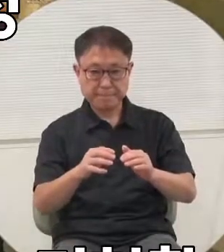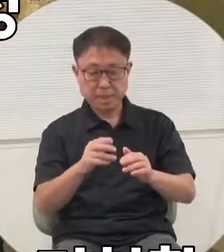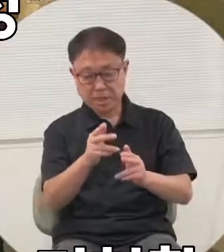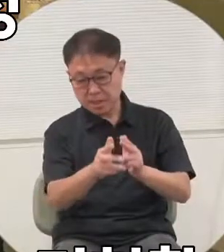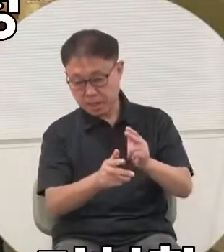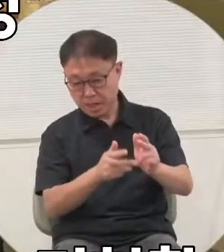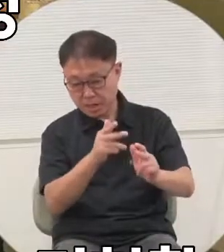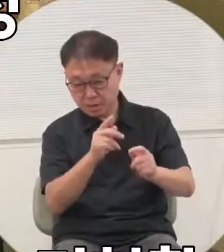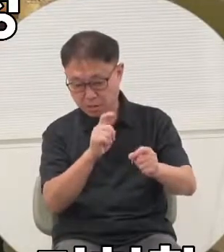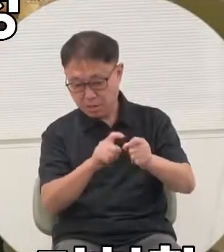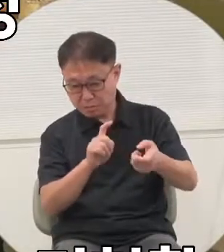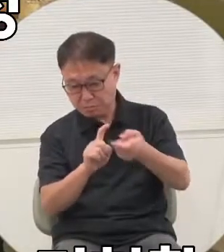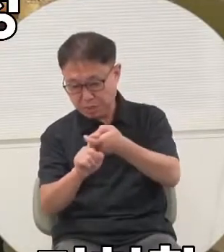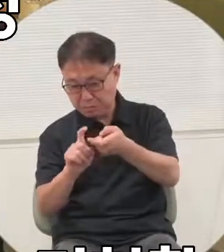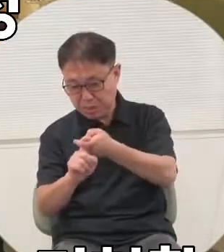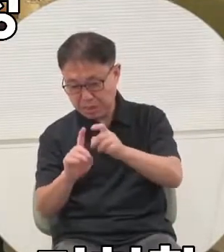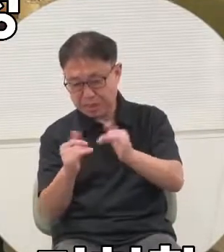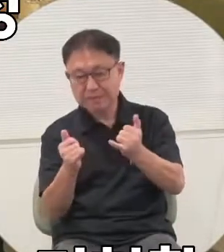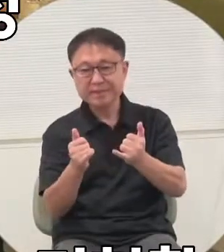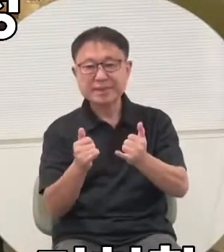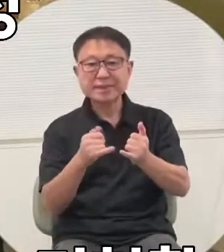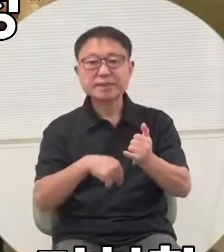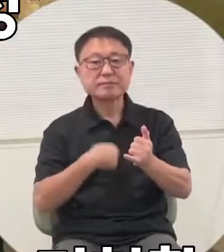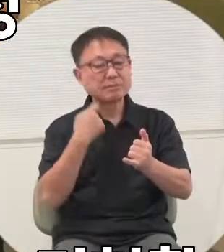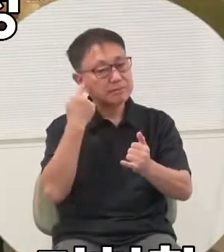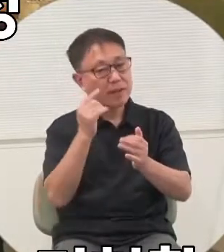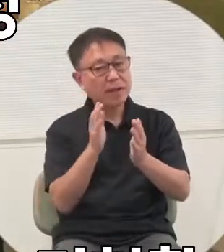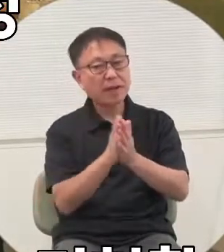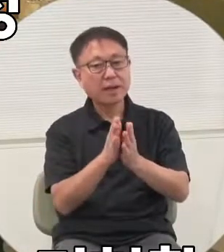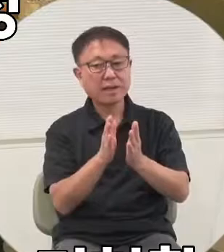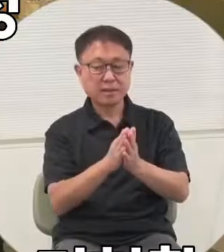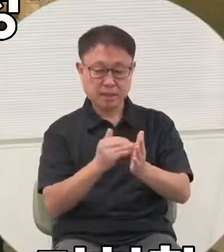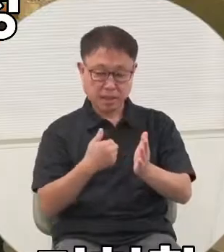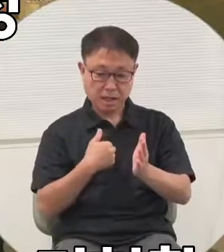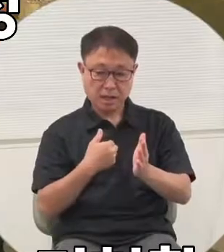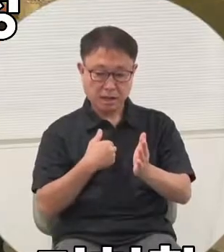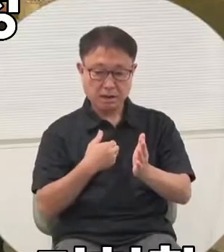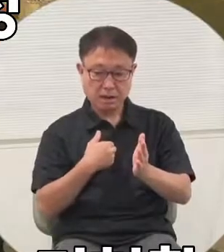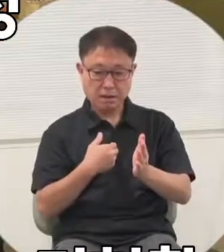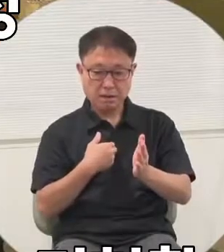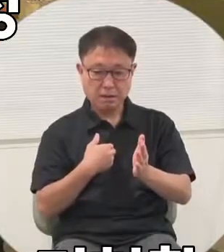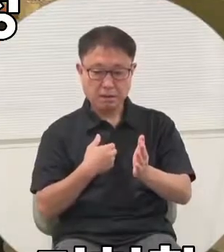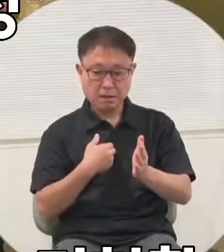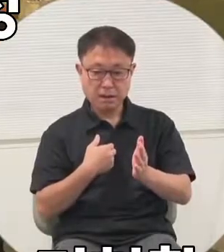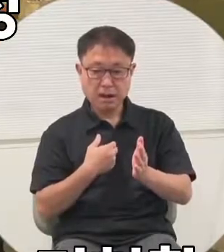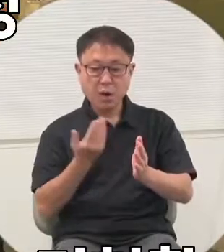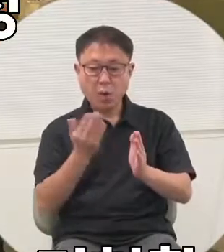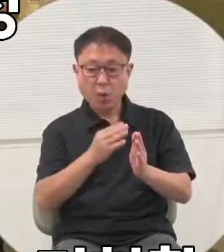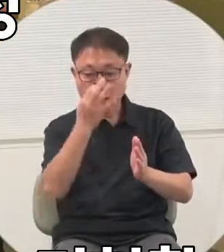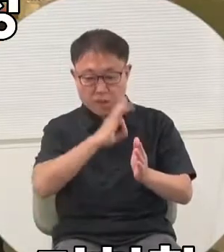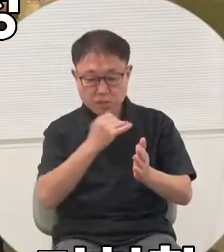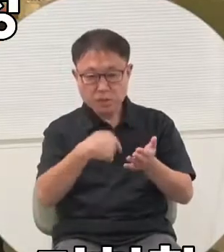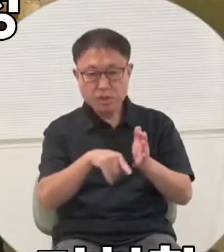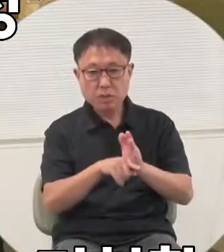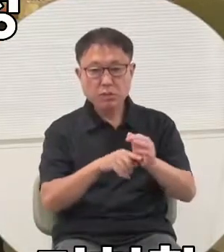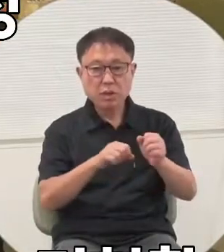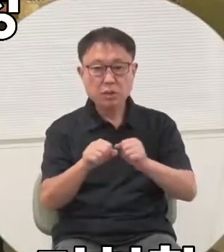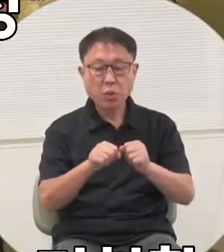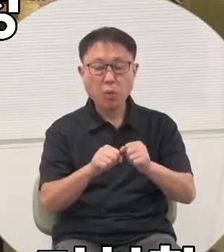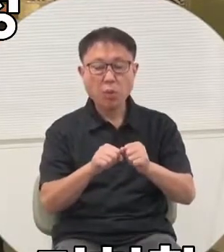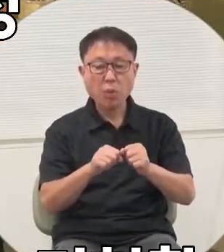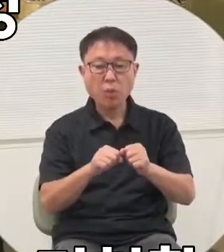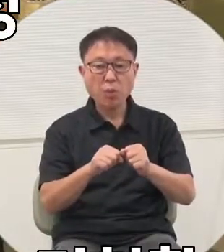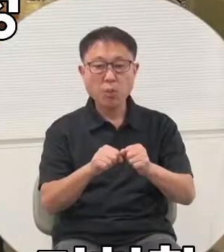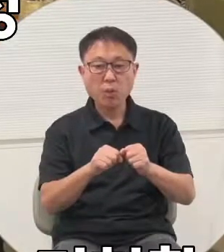결합을 하신 주민들이 자발적으로 나도 마을에서 꾸준하게 이 공익적인 활동,